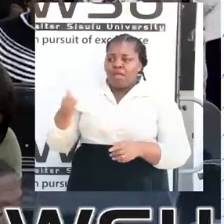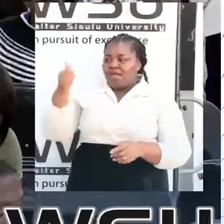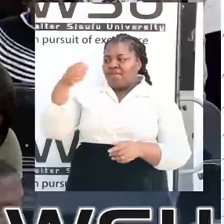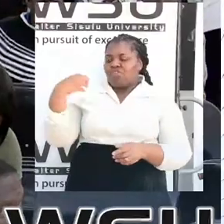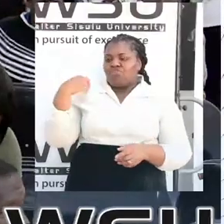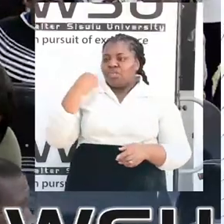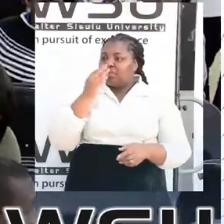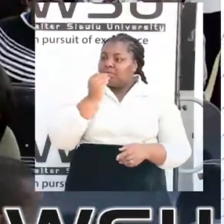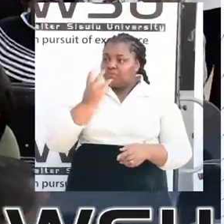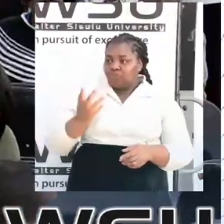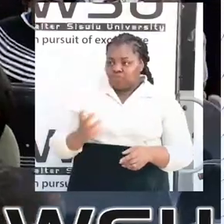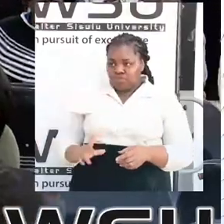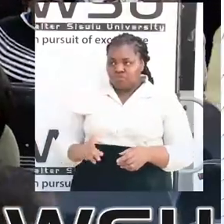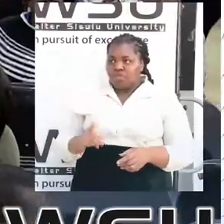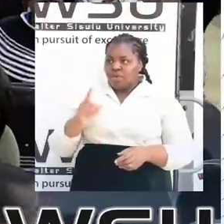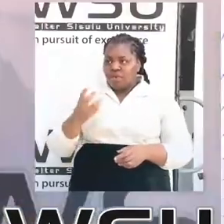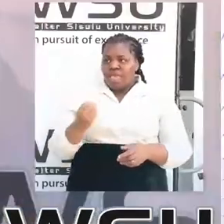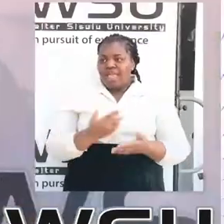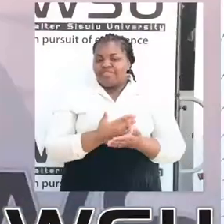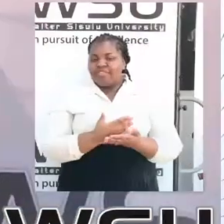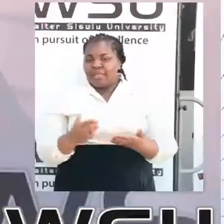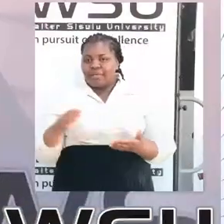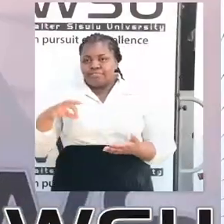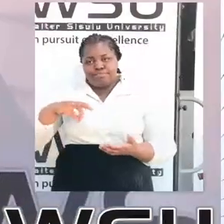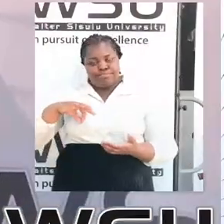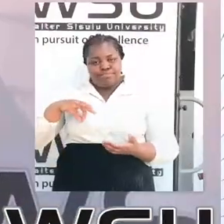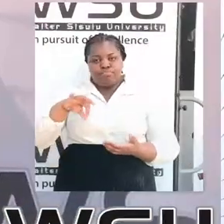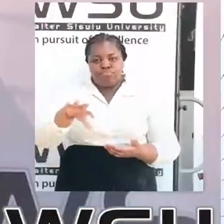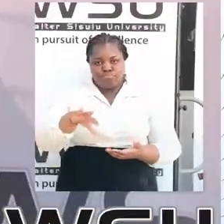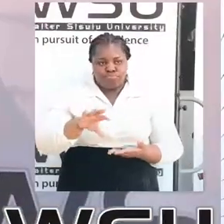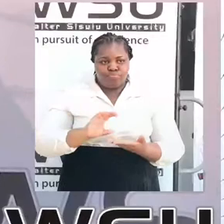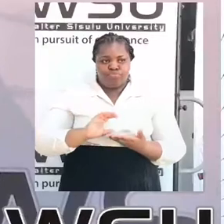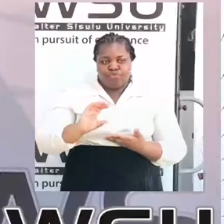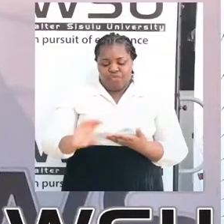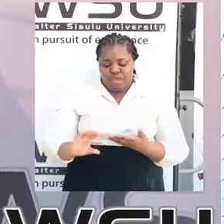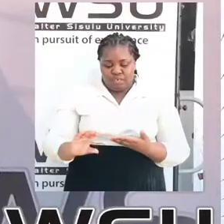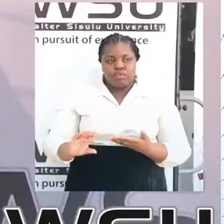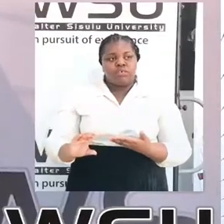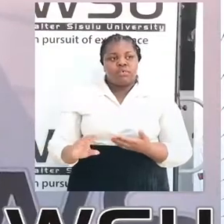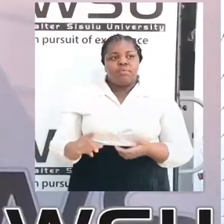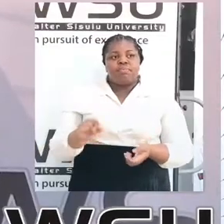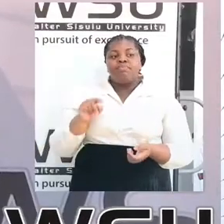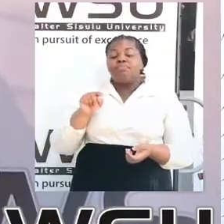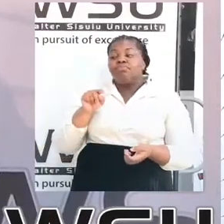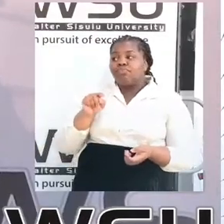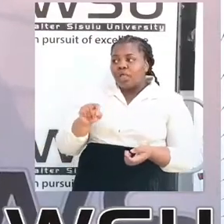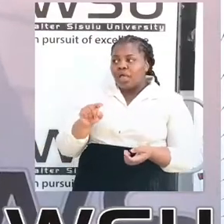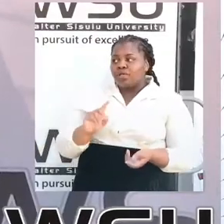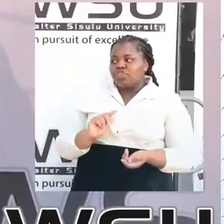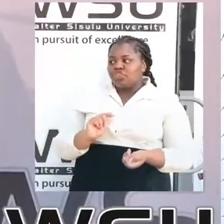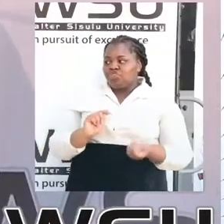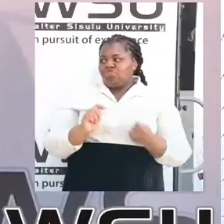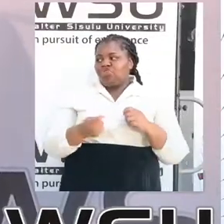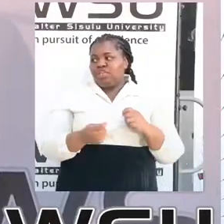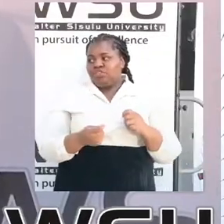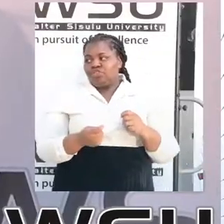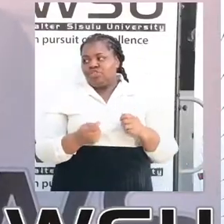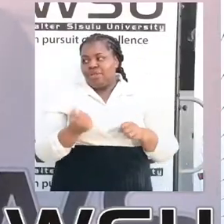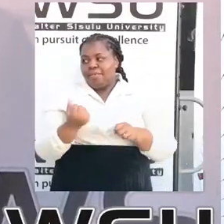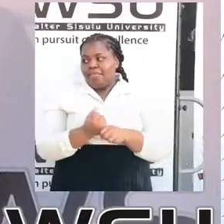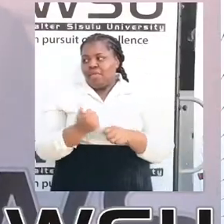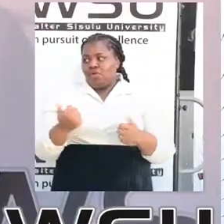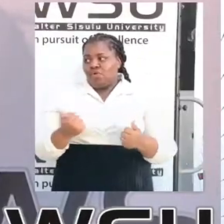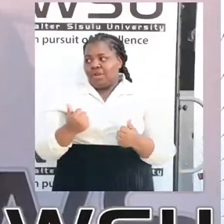ebesetshilo bakhona baye bafaka igalelo la lutshintsho kwiimpilo